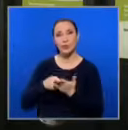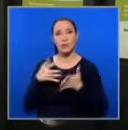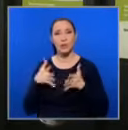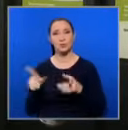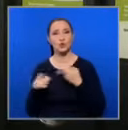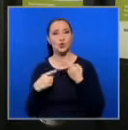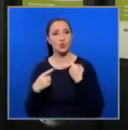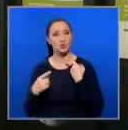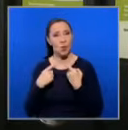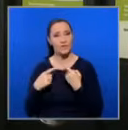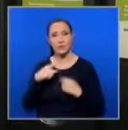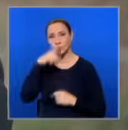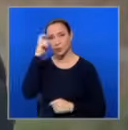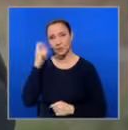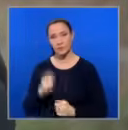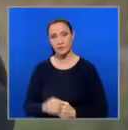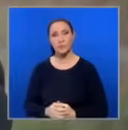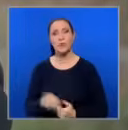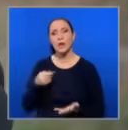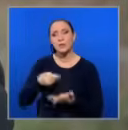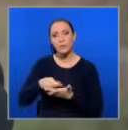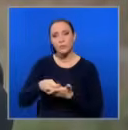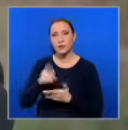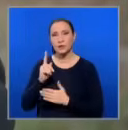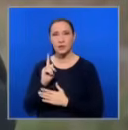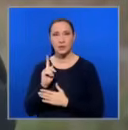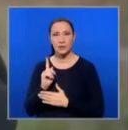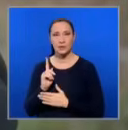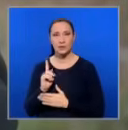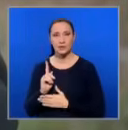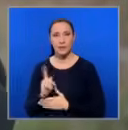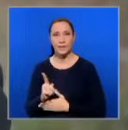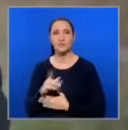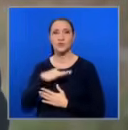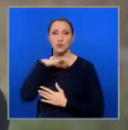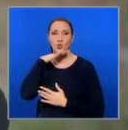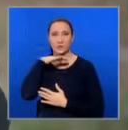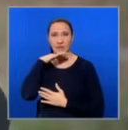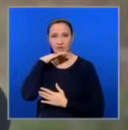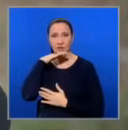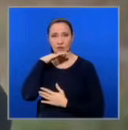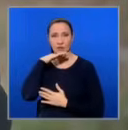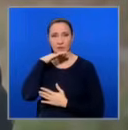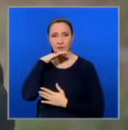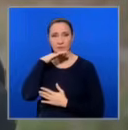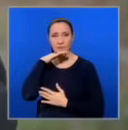лоши условия на труд. Заплатите трябва да са достатъчни и